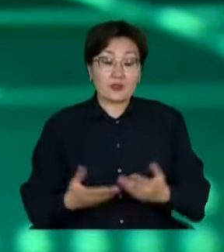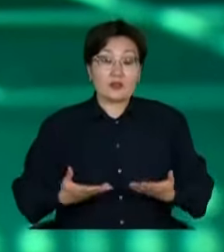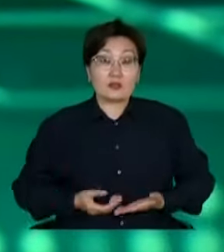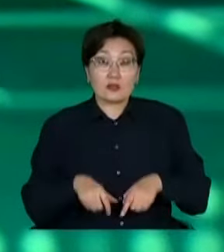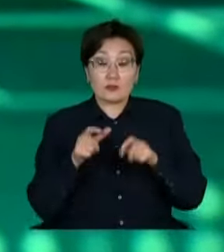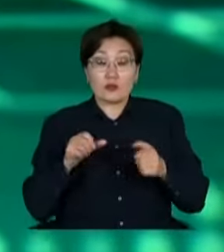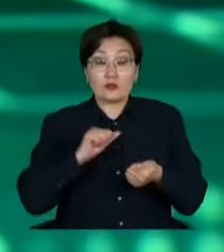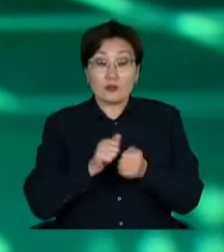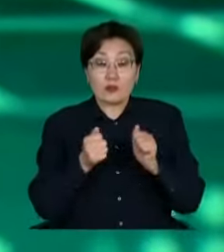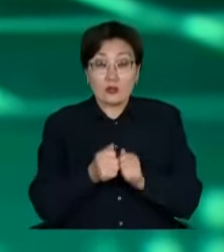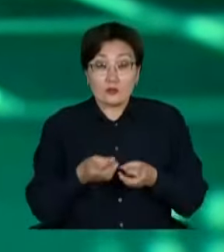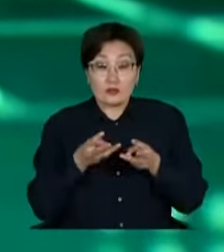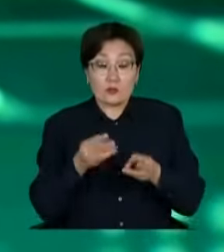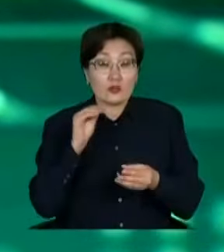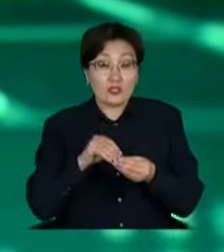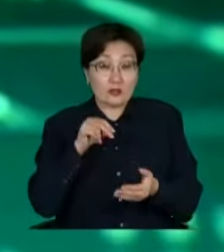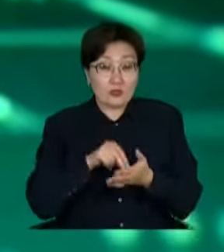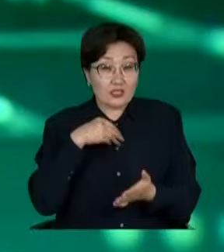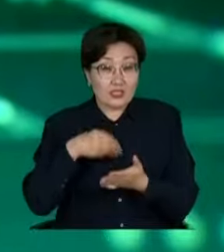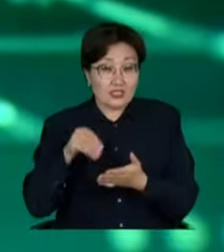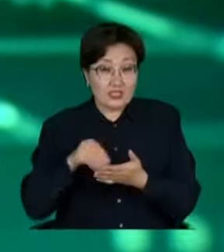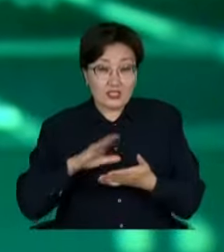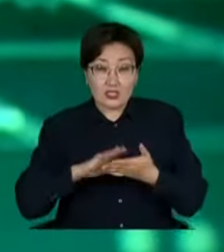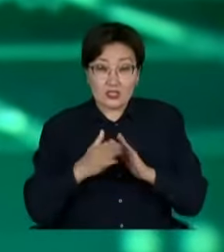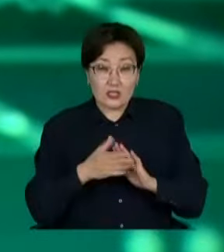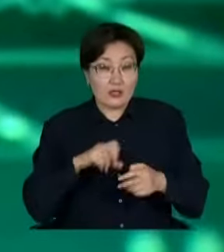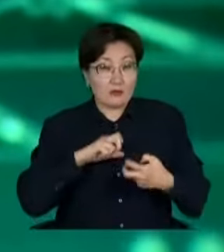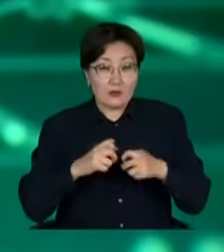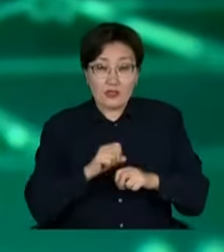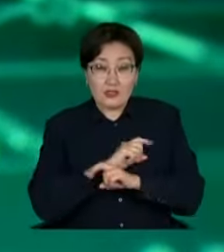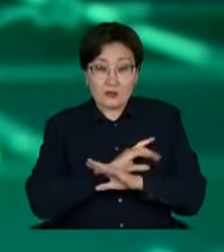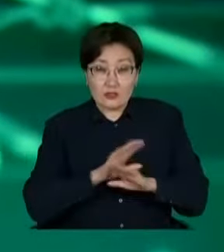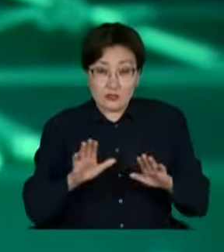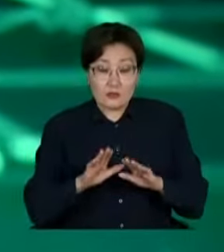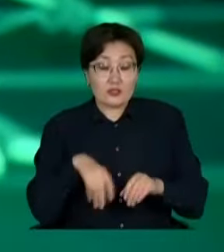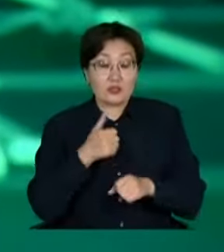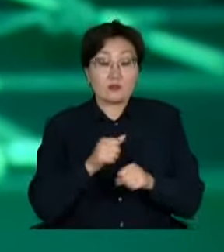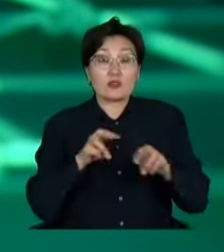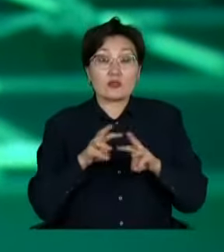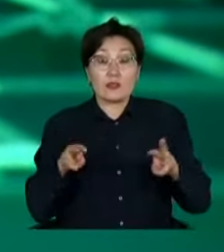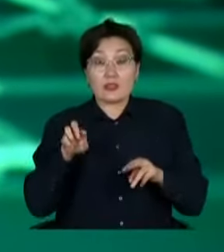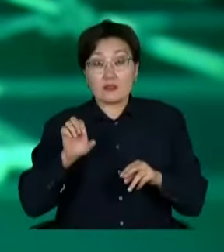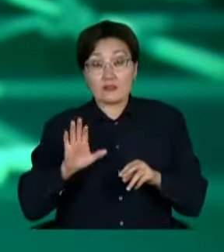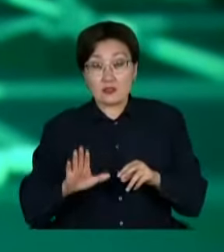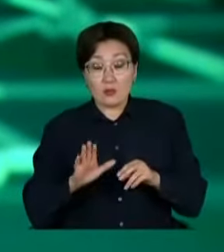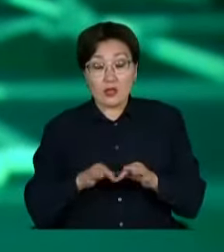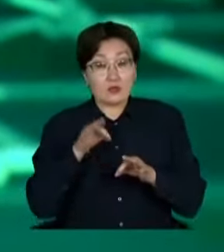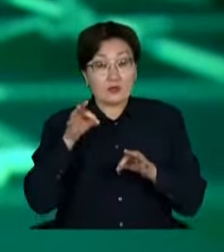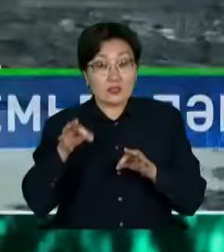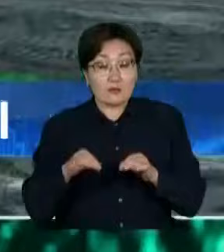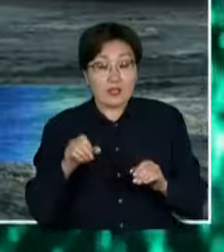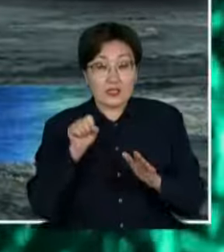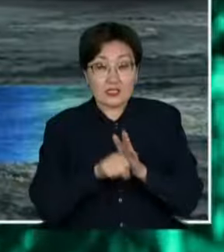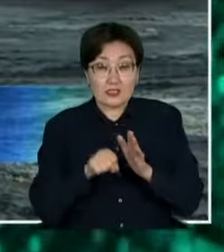Тұрғындардың көмірді тұрақты бағамен сатып алу үшін ешқандай қиындық болмауы керек. Осылай деген үкімет басшысы Олжас Бектенов өңірлердің